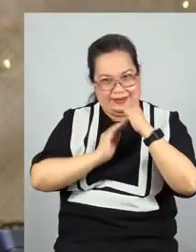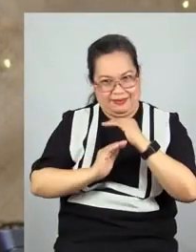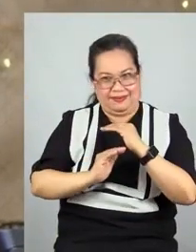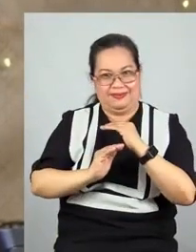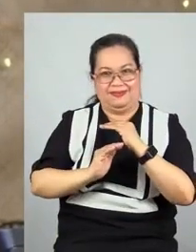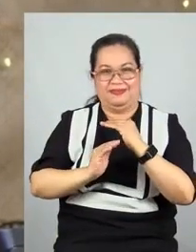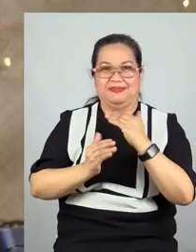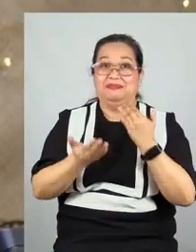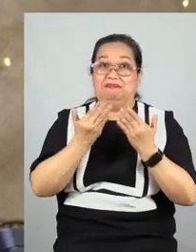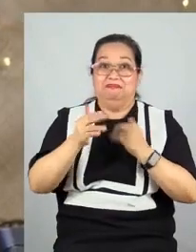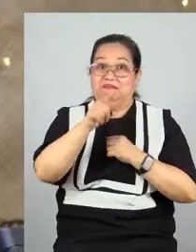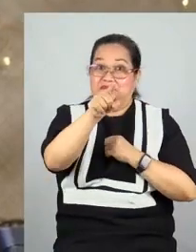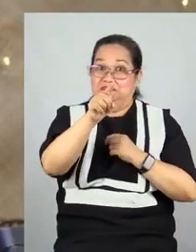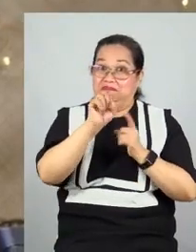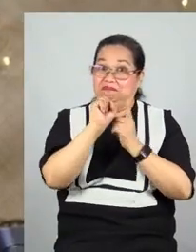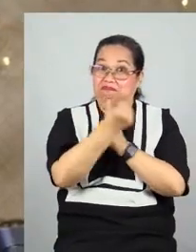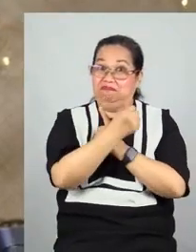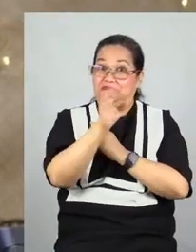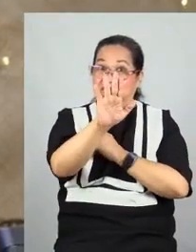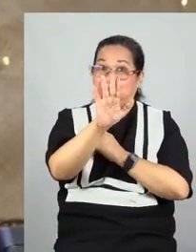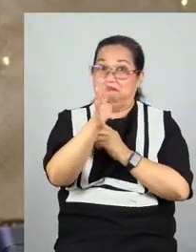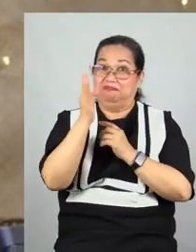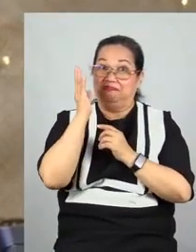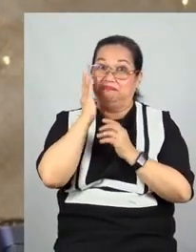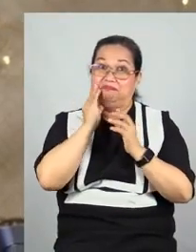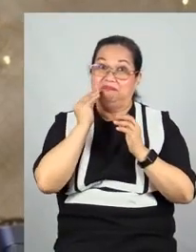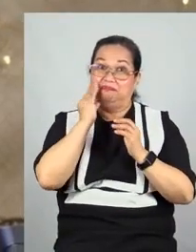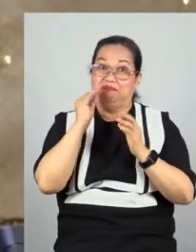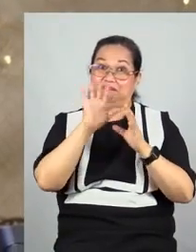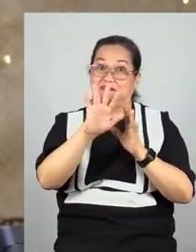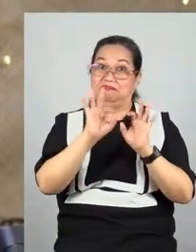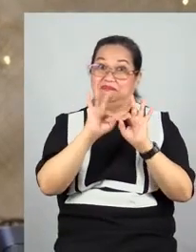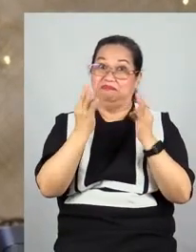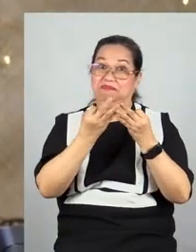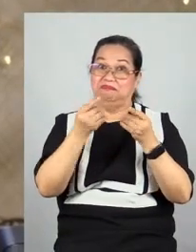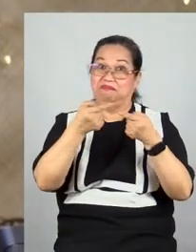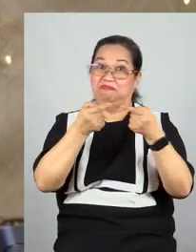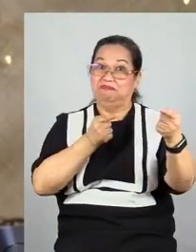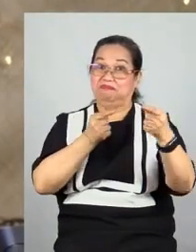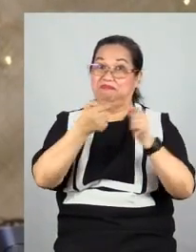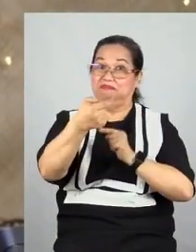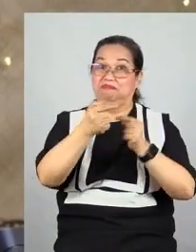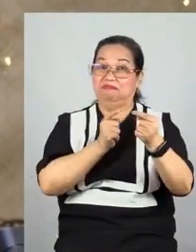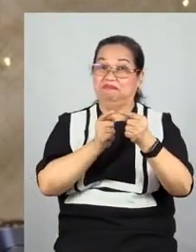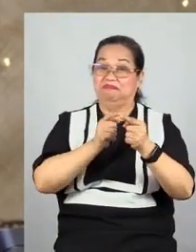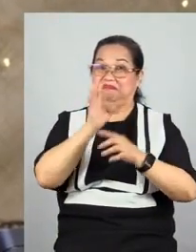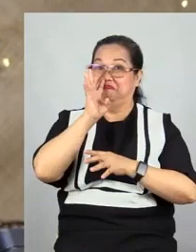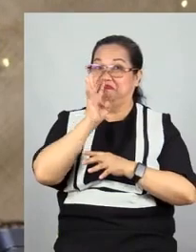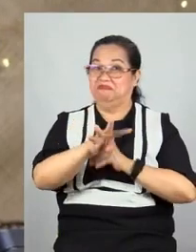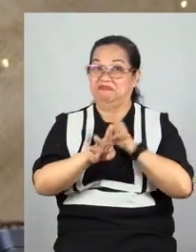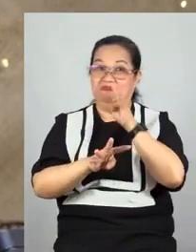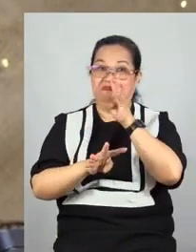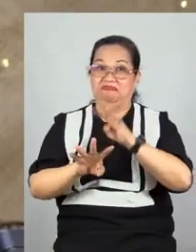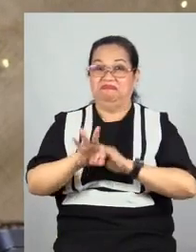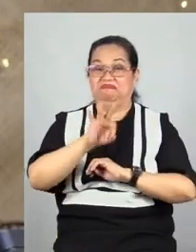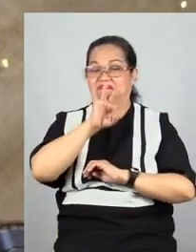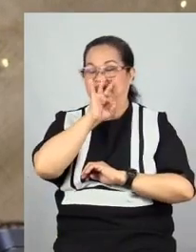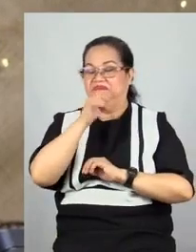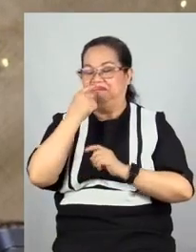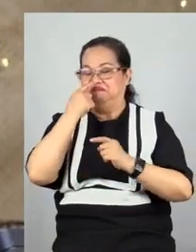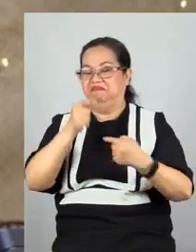Baka merong sitwasyon sa inyong pamilya, na meron kayong hindi pinagkakaunawaan, o meron di kaya yung nagtatampuhan,